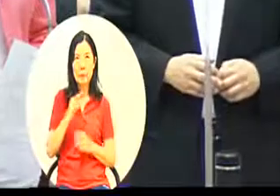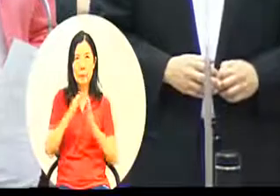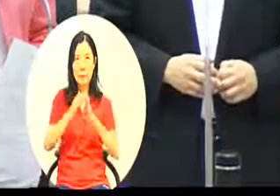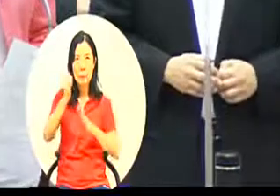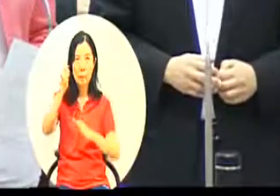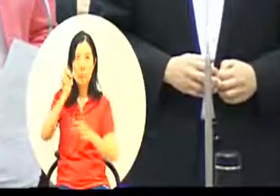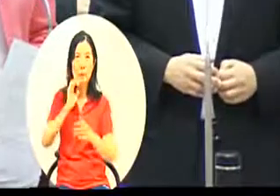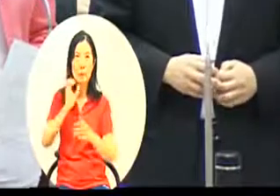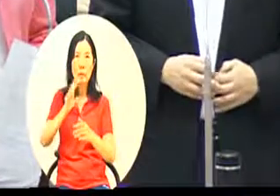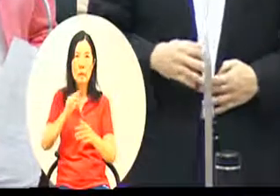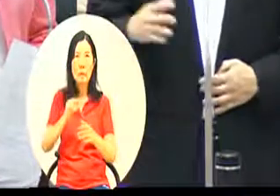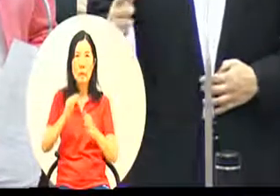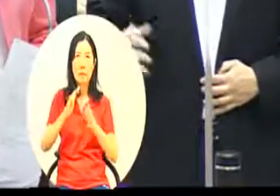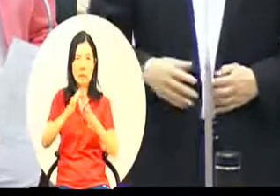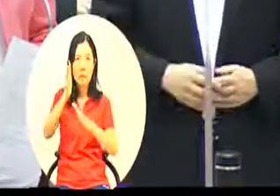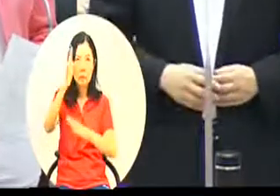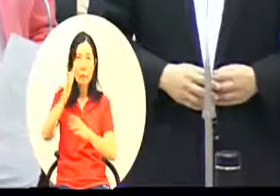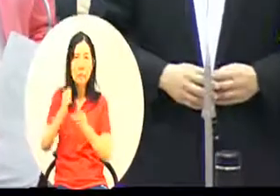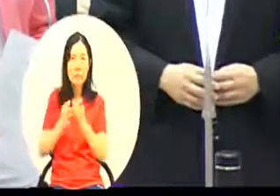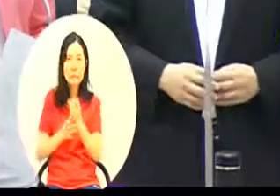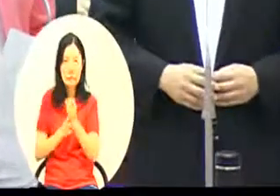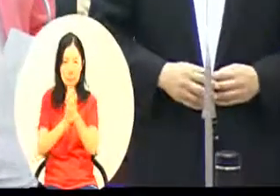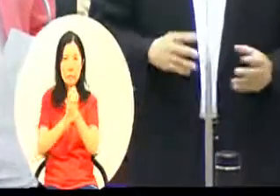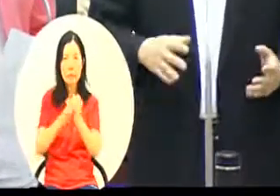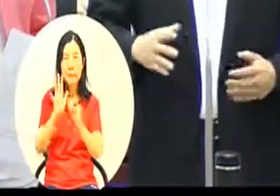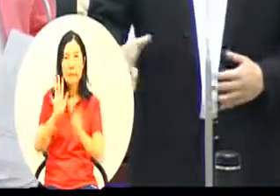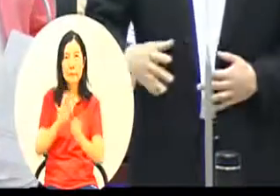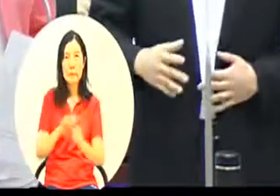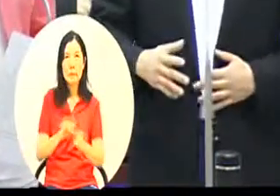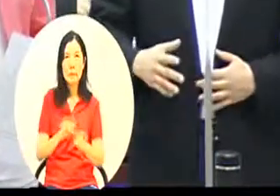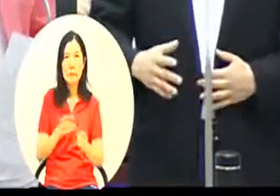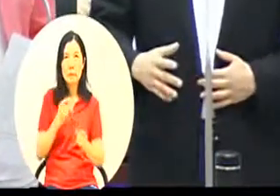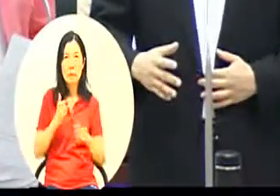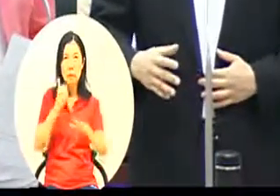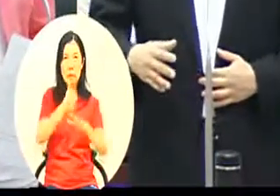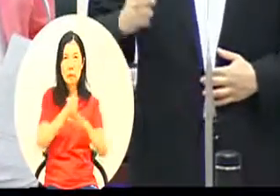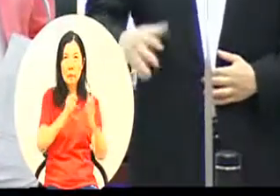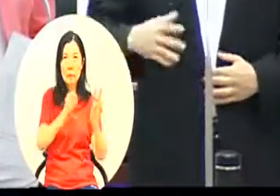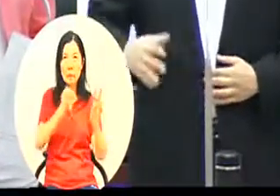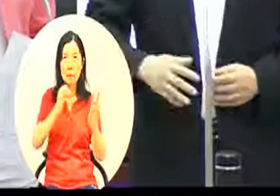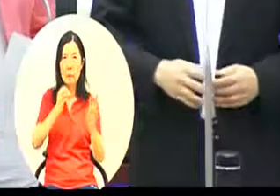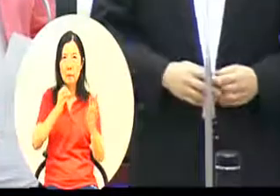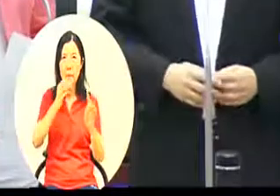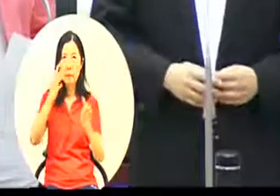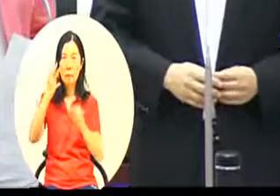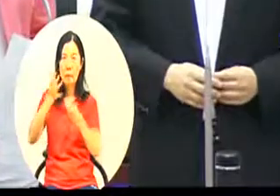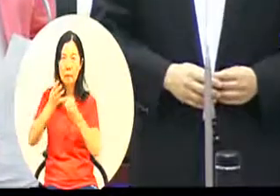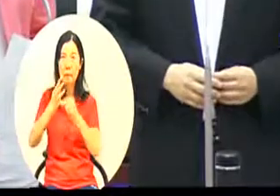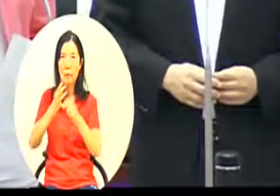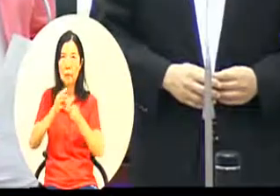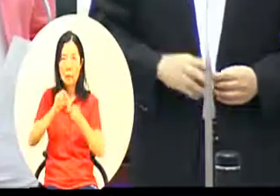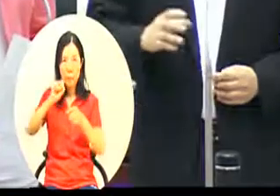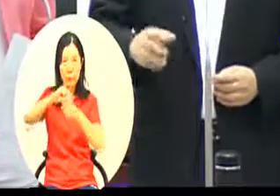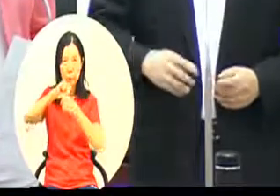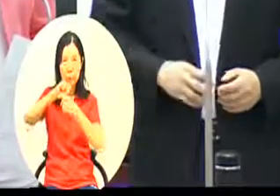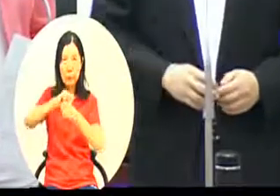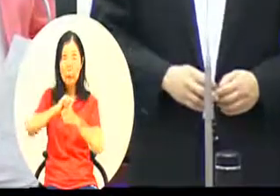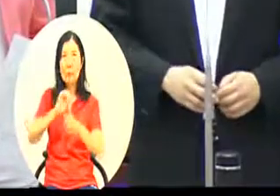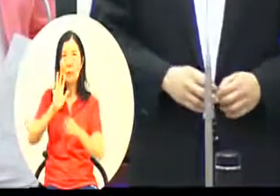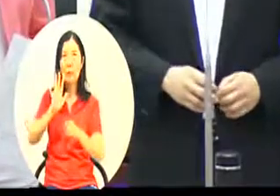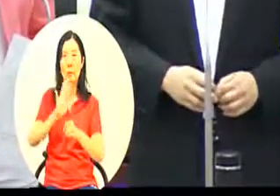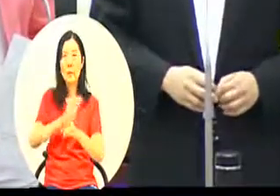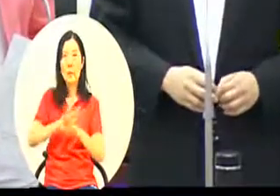是否也都蛮支持，所以从我到了104年。都有逐年在增加，好，这